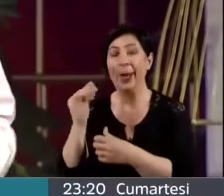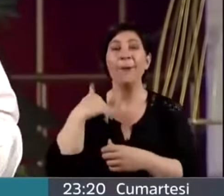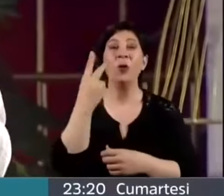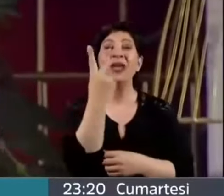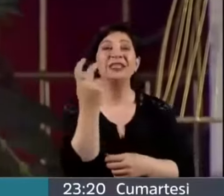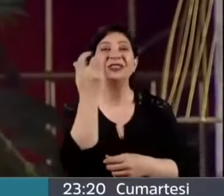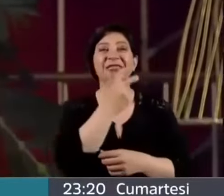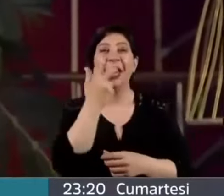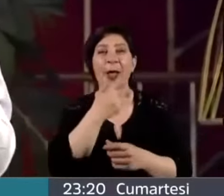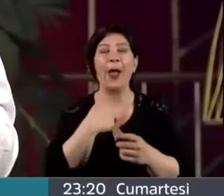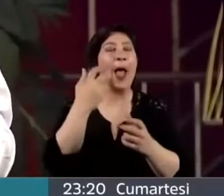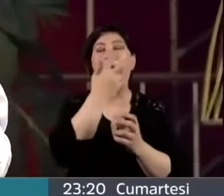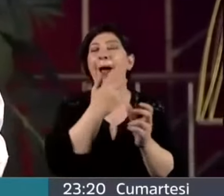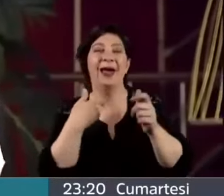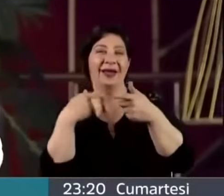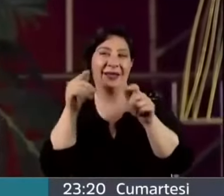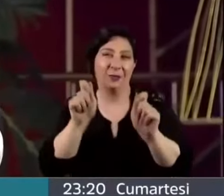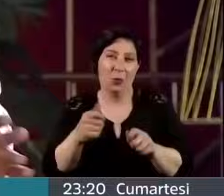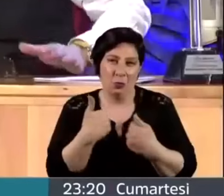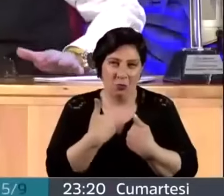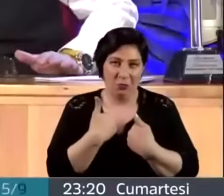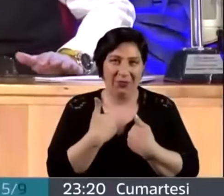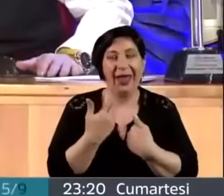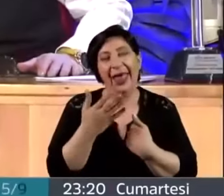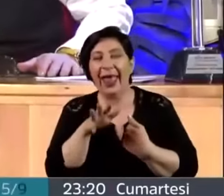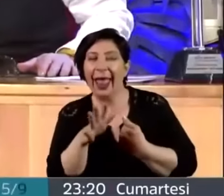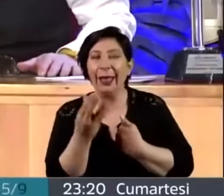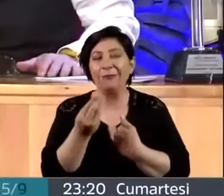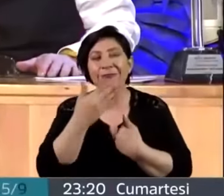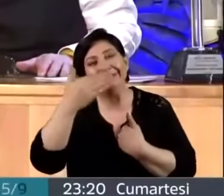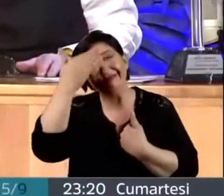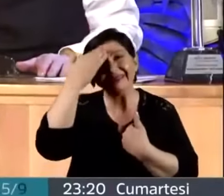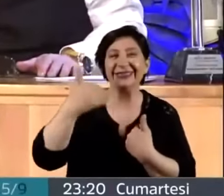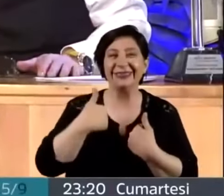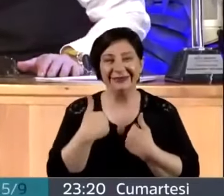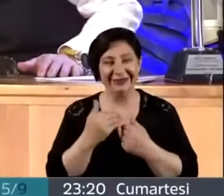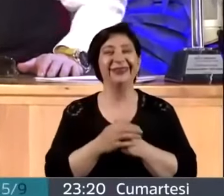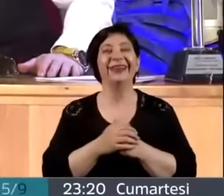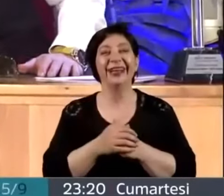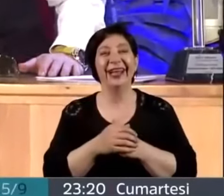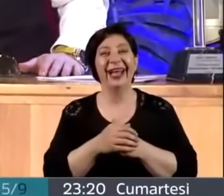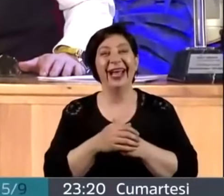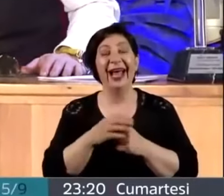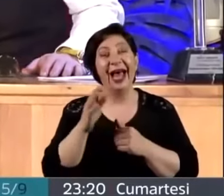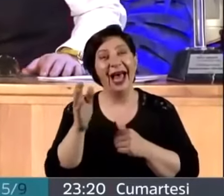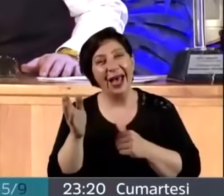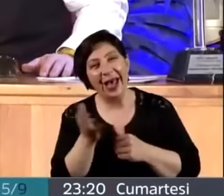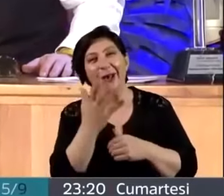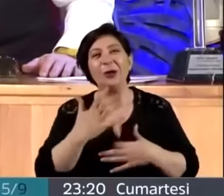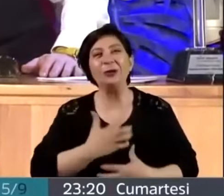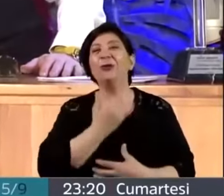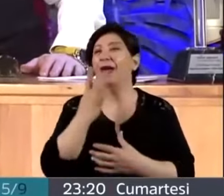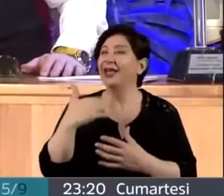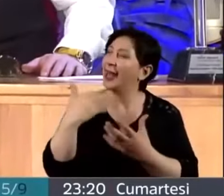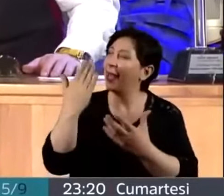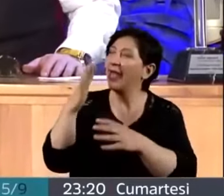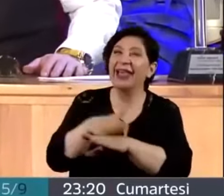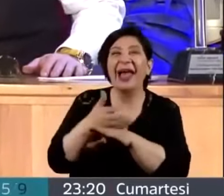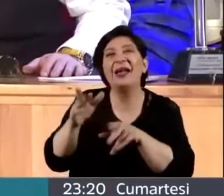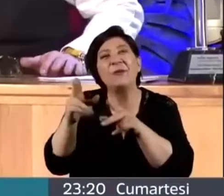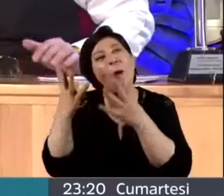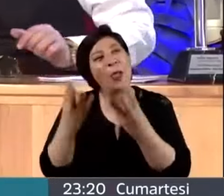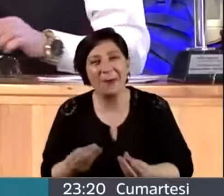tane şarkıyı yarım yamalak söylüyorum. Fena da değilmişim işte beceriyorum diyorlar. Herhalde yani üzmemek için belki öyle